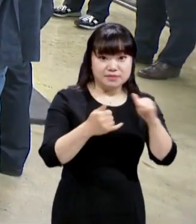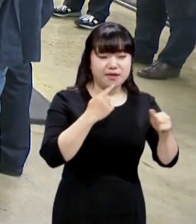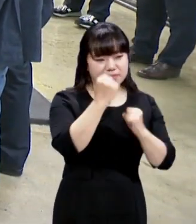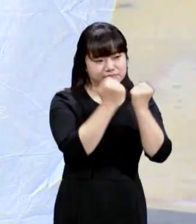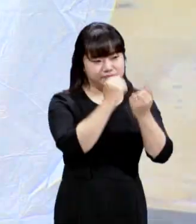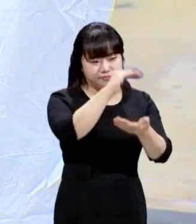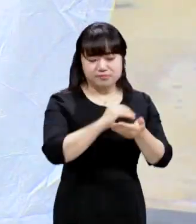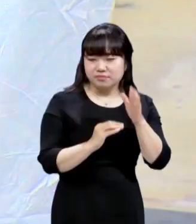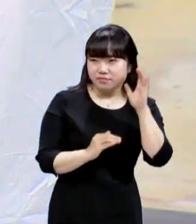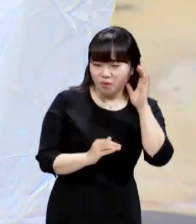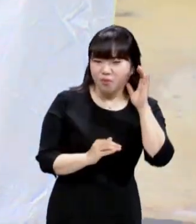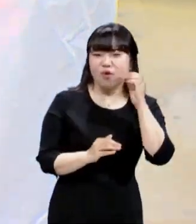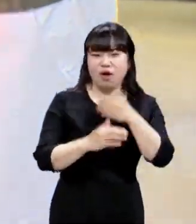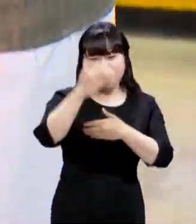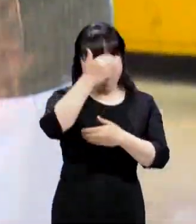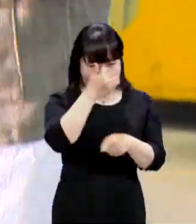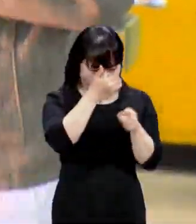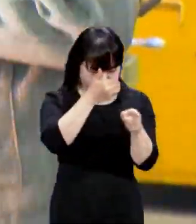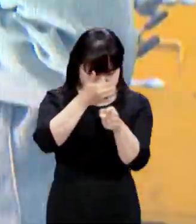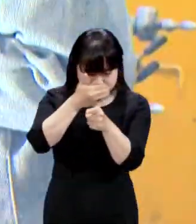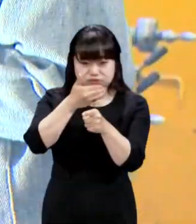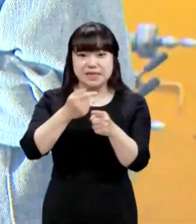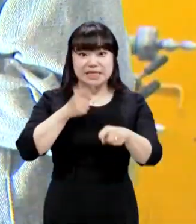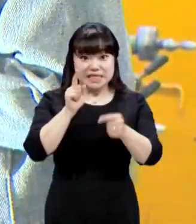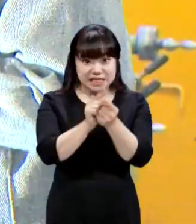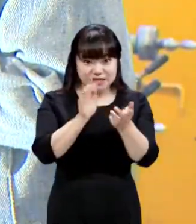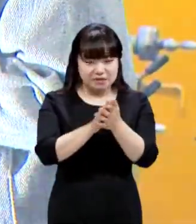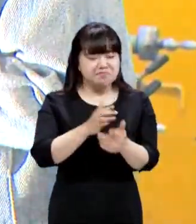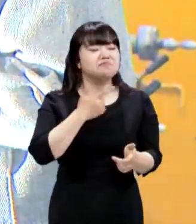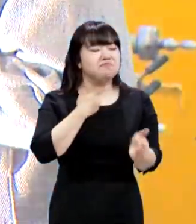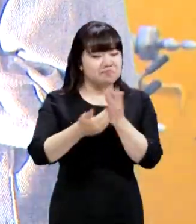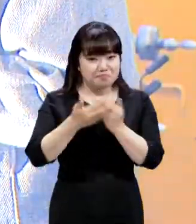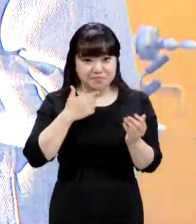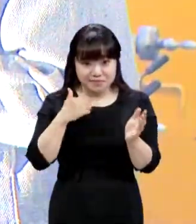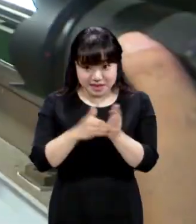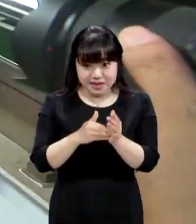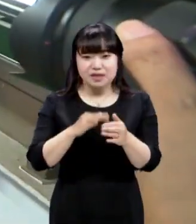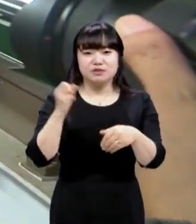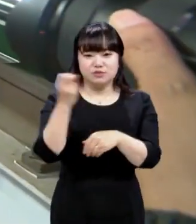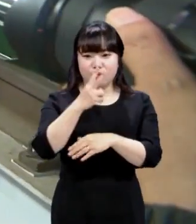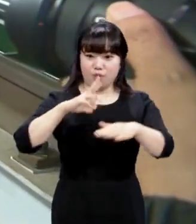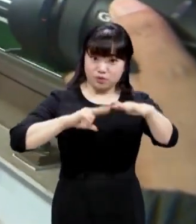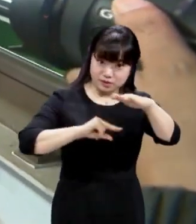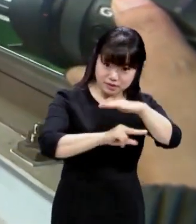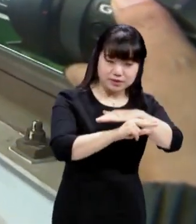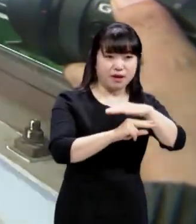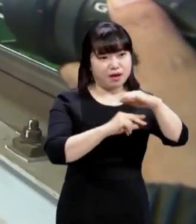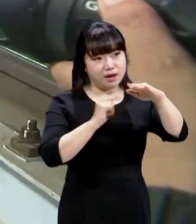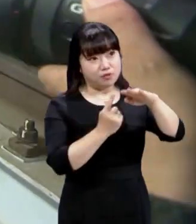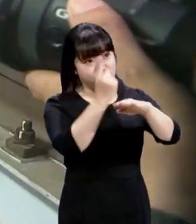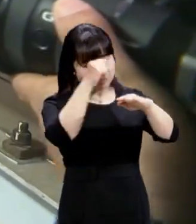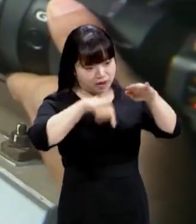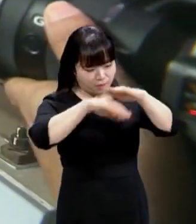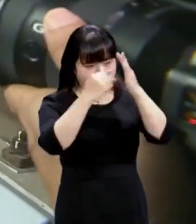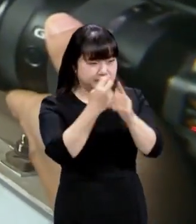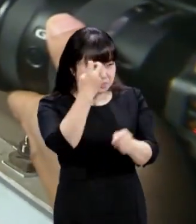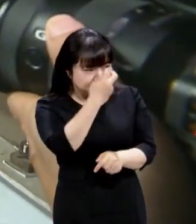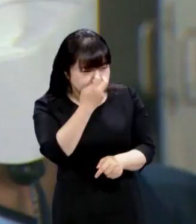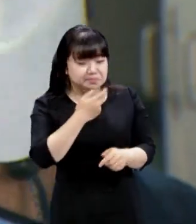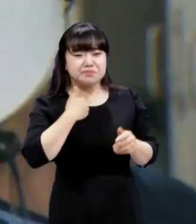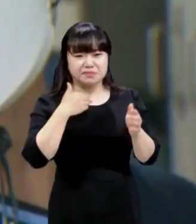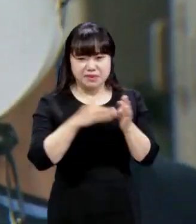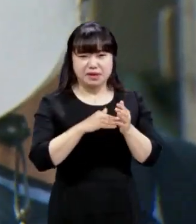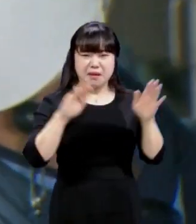받은 뒤 용접 등 정비 업무를 직접 해보고 전동차 상하부 도 점검했습니다 7